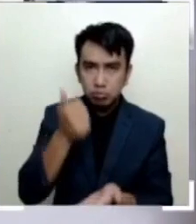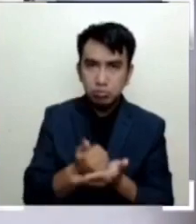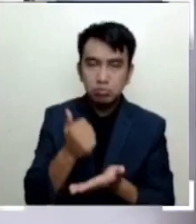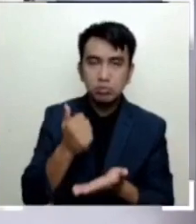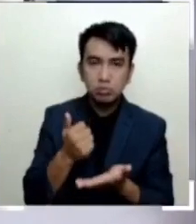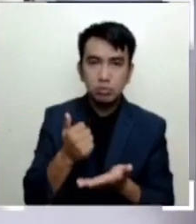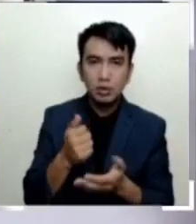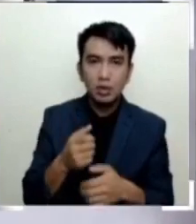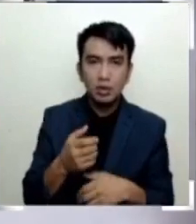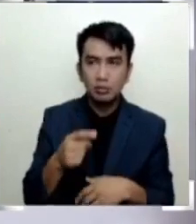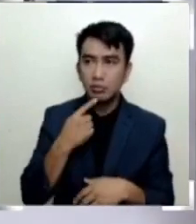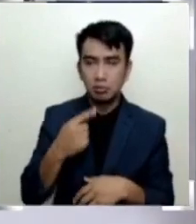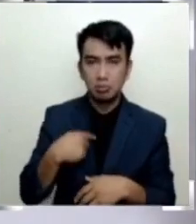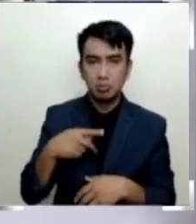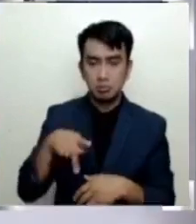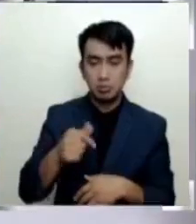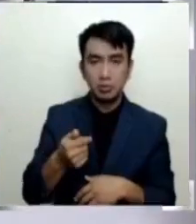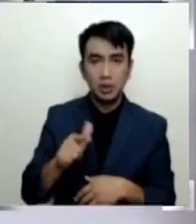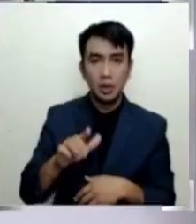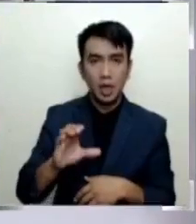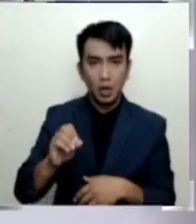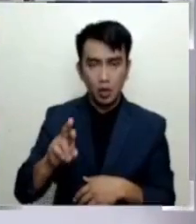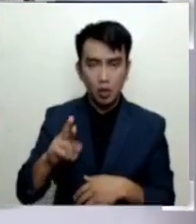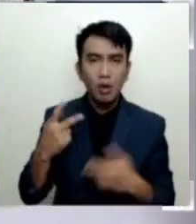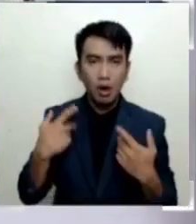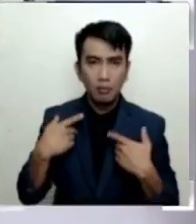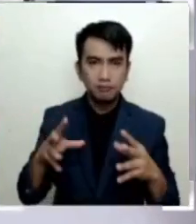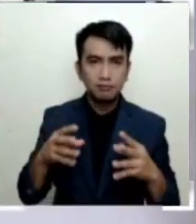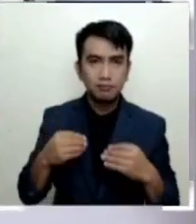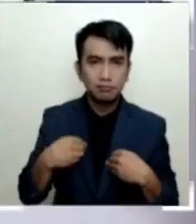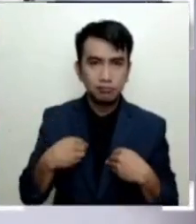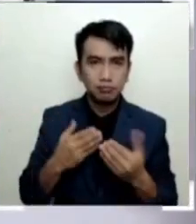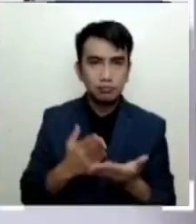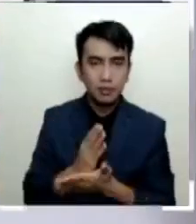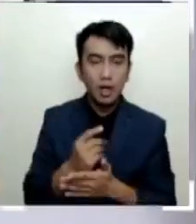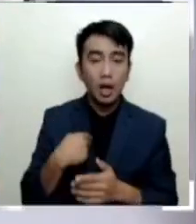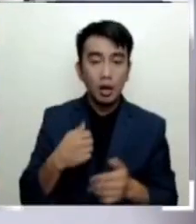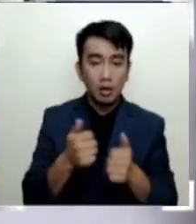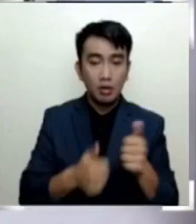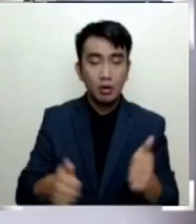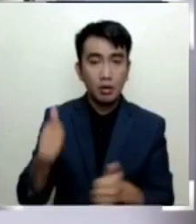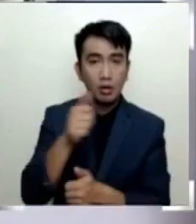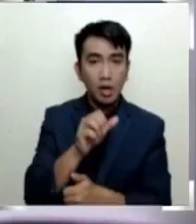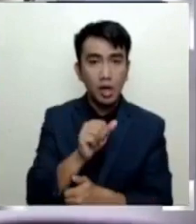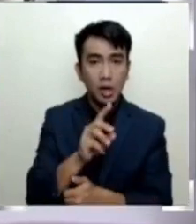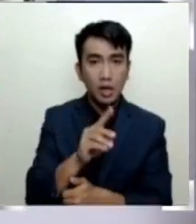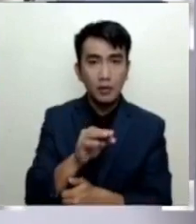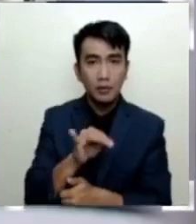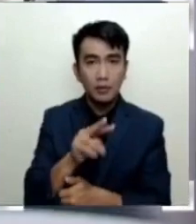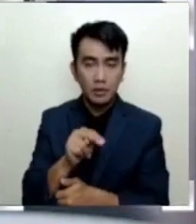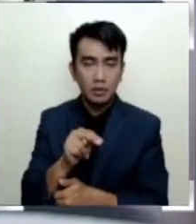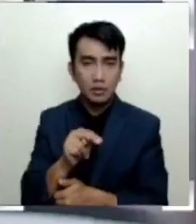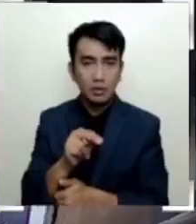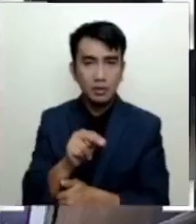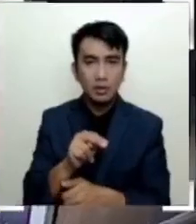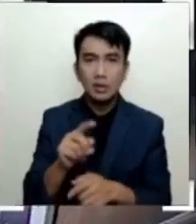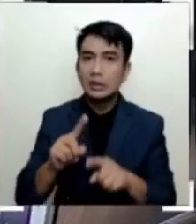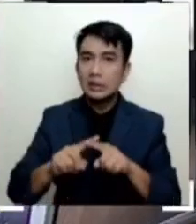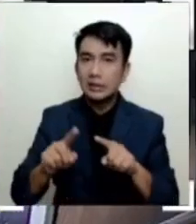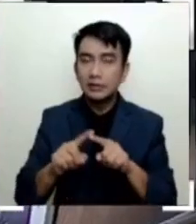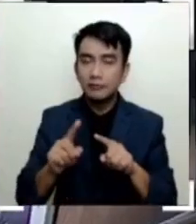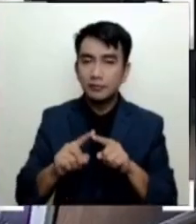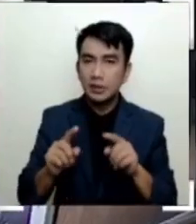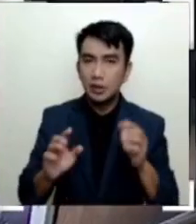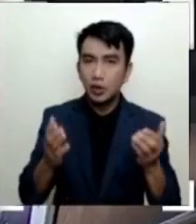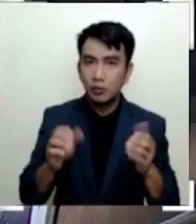po siya ng PAGCOR. So nag-apply po ako as admin na hindi nakagaya doon sa Myanmar.